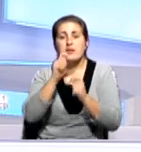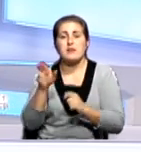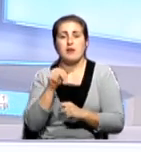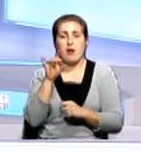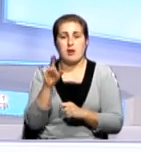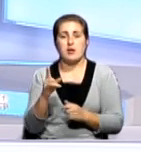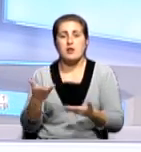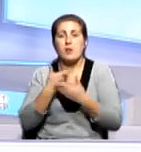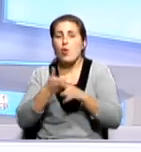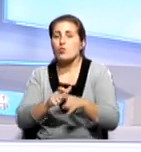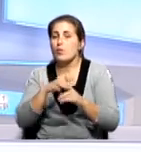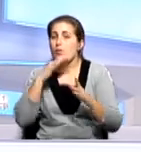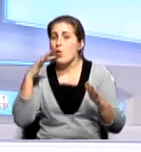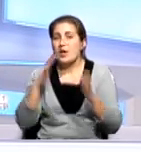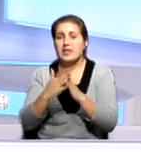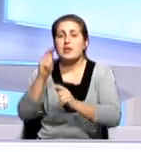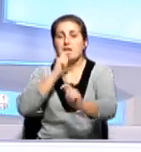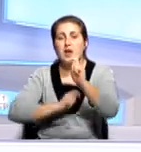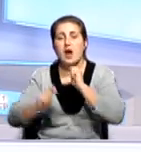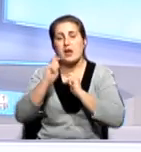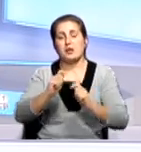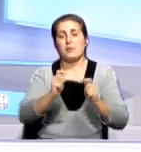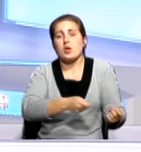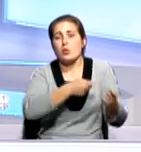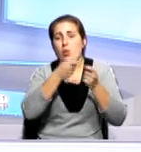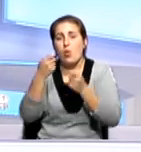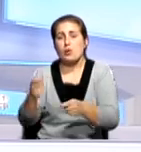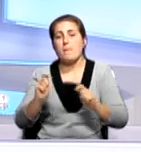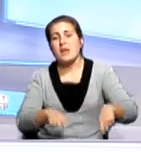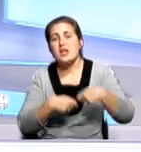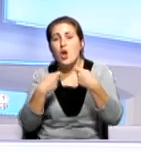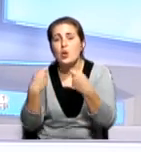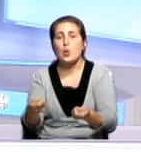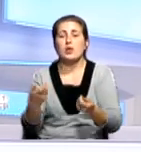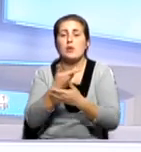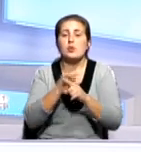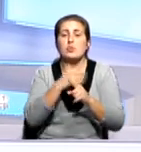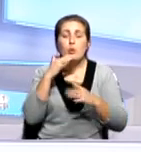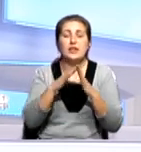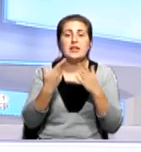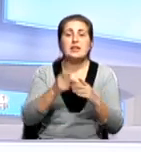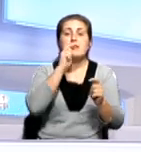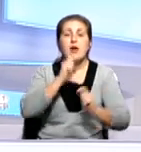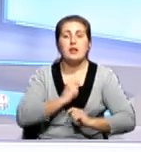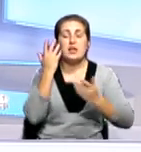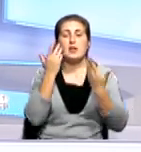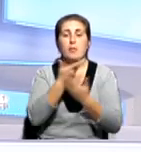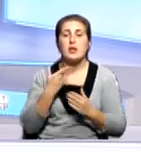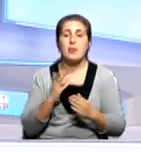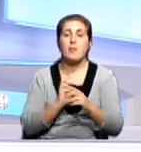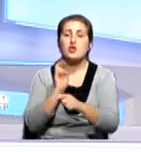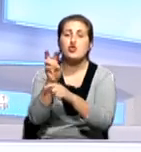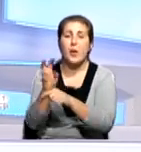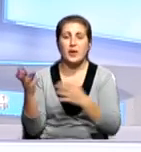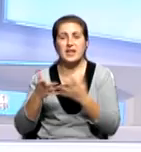Нам очень много книг дарят приносит передают это очень много книг нам дарят когда мы посещаем какие-то